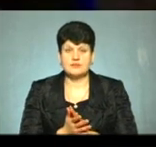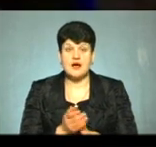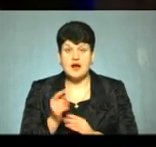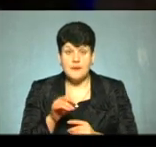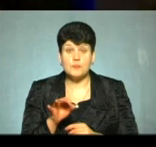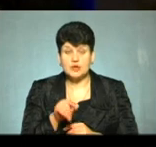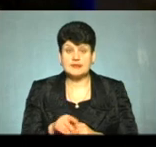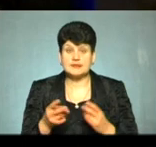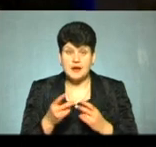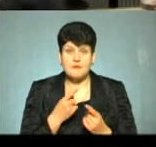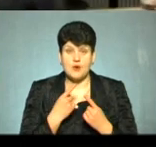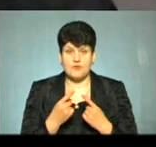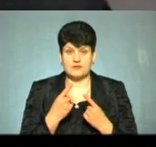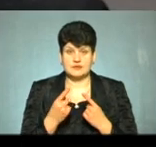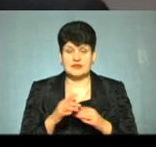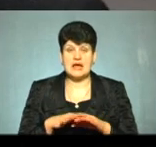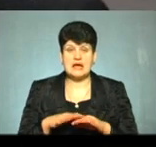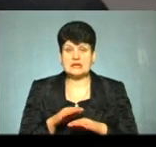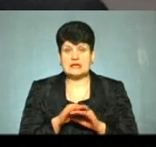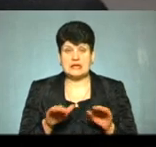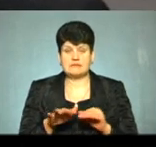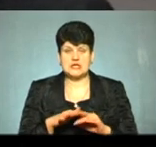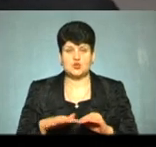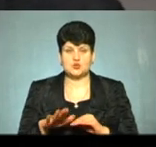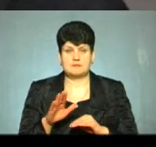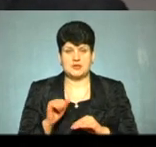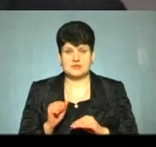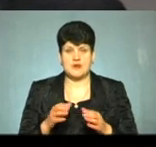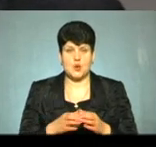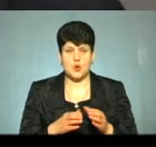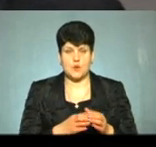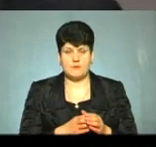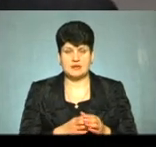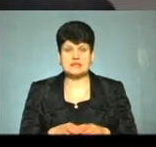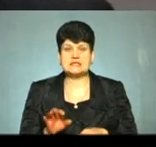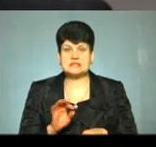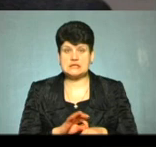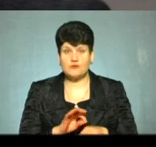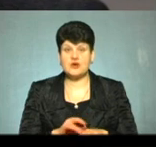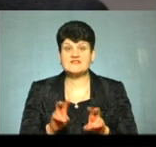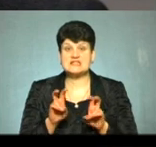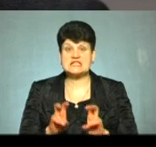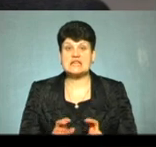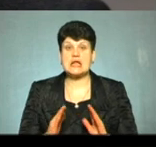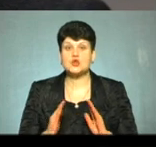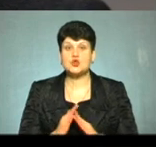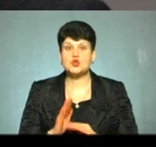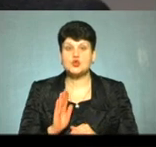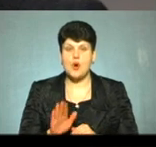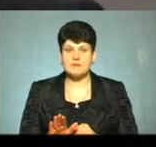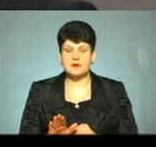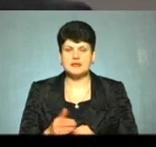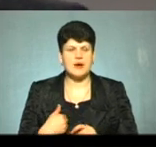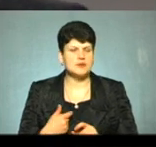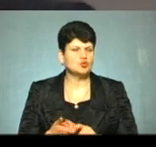насправді. Але про них треба говорити, розумієте? Угу. На рівні суспільства, на рівні якоїсь громади. Захворів, сиди вдома.